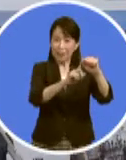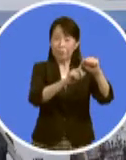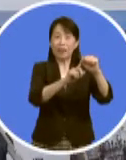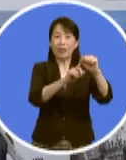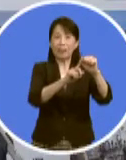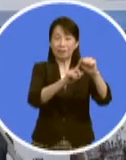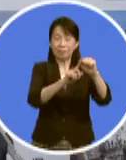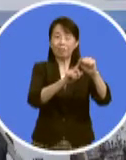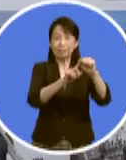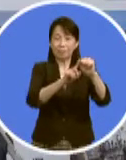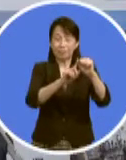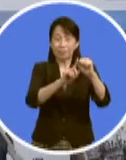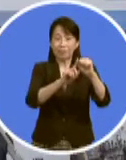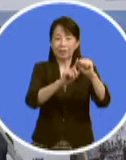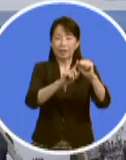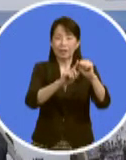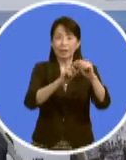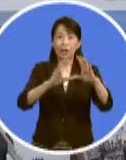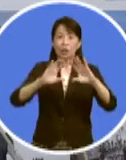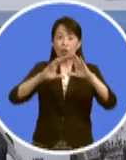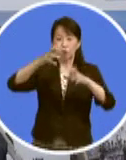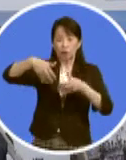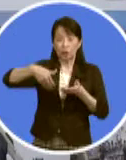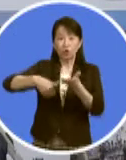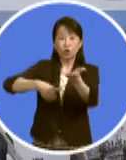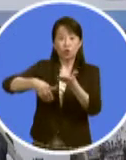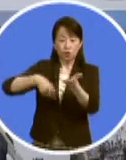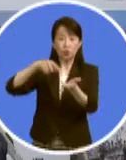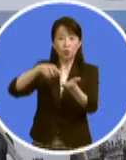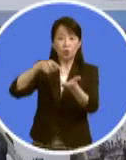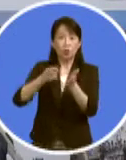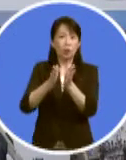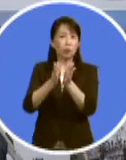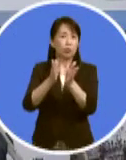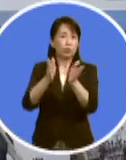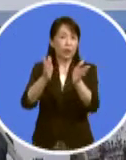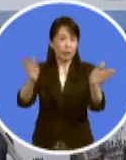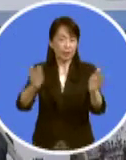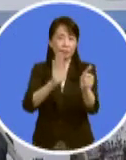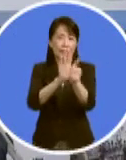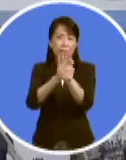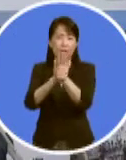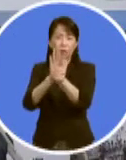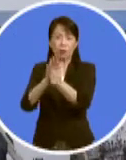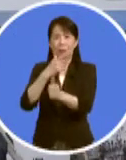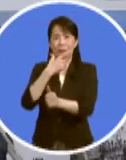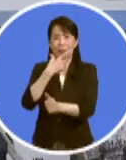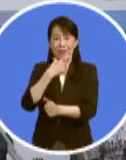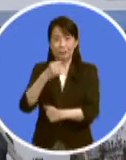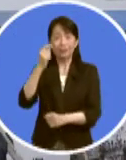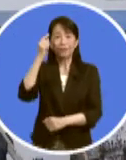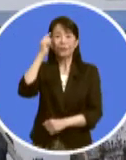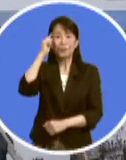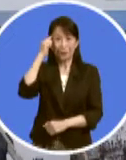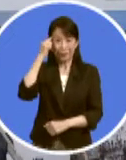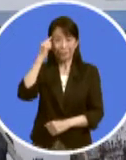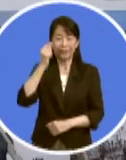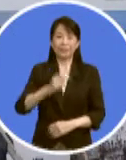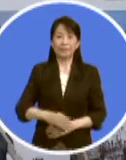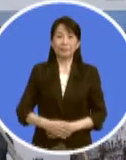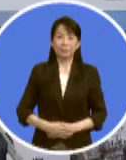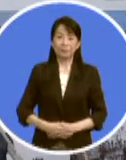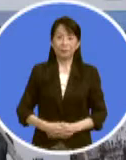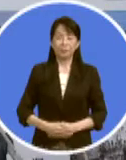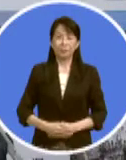いくという意味で流通販売課の中で輸出の促進販路の拡大こういったことに力を入れてやっていこうという風に